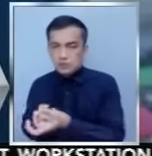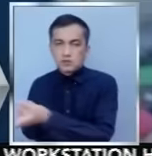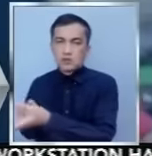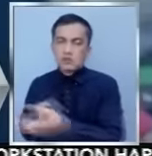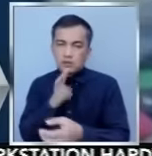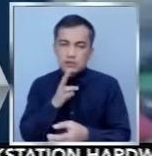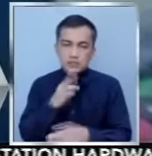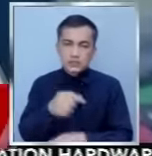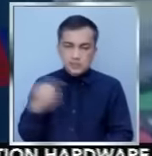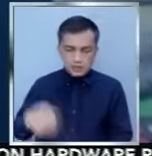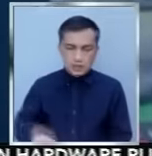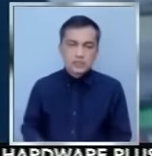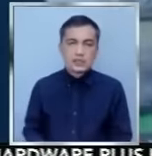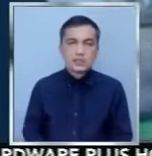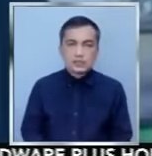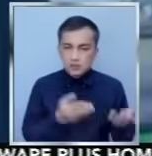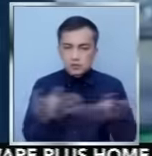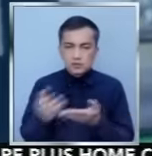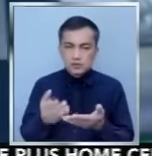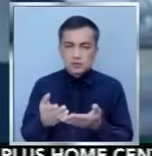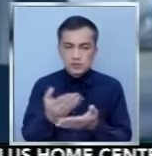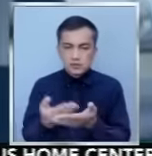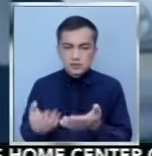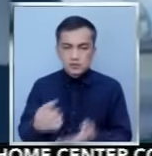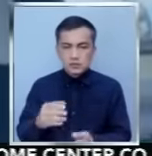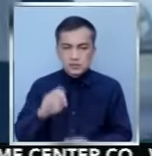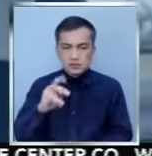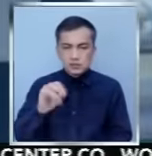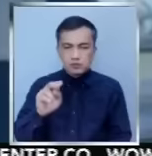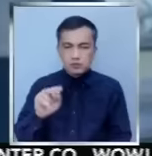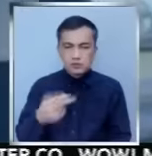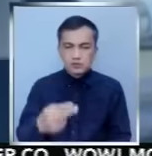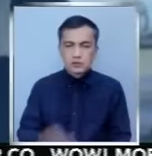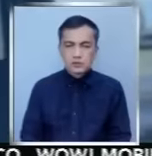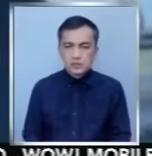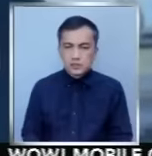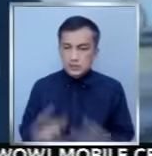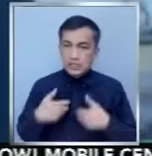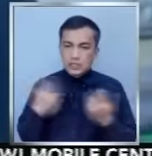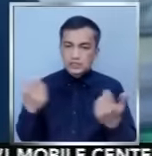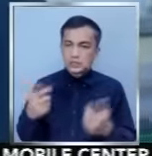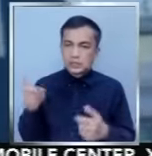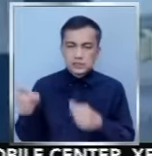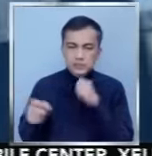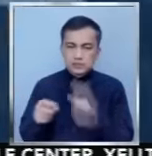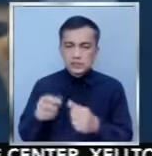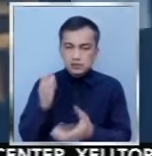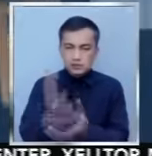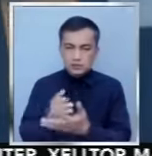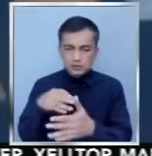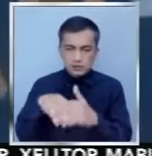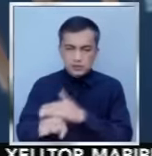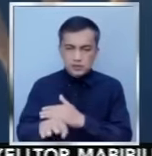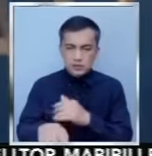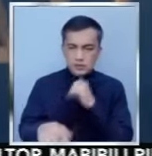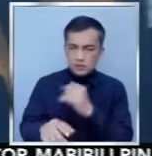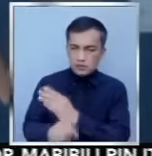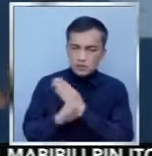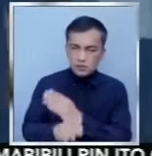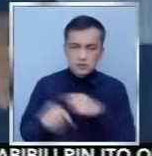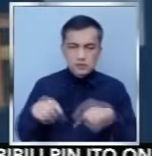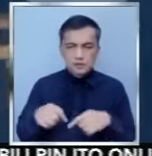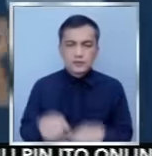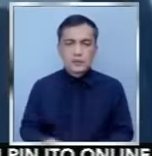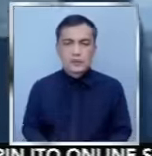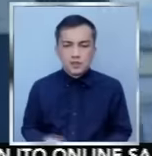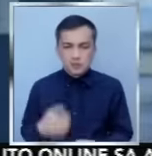boroon na rin Piko na rin sa atin kasi hindi natin tigilan pagpasok dito eh e Syempre mga barko ng BF h naman tayo papatinag dito Dito naman tayo para sa